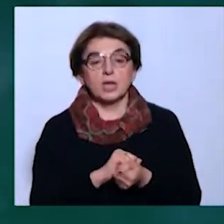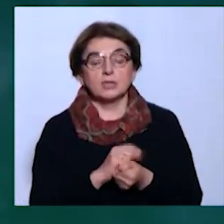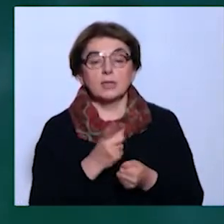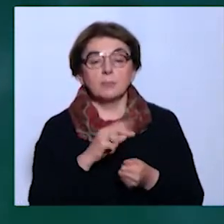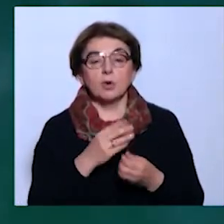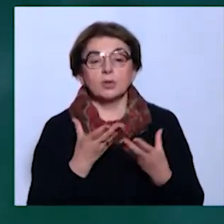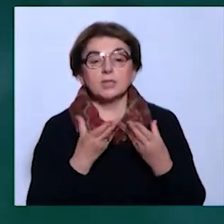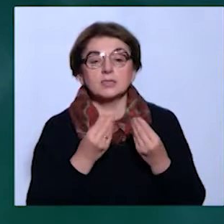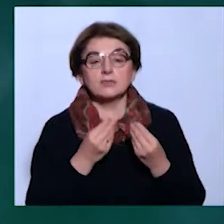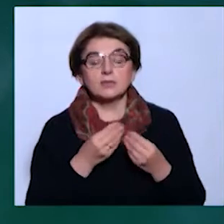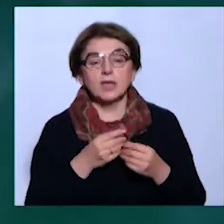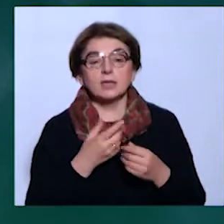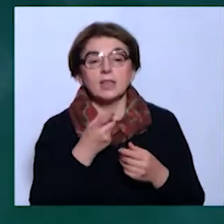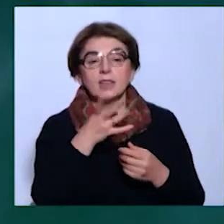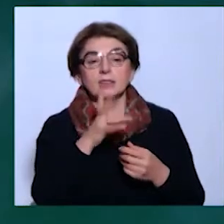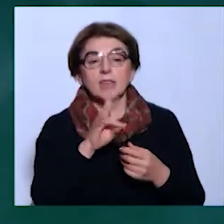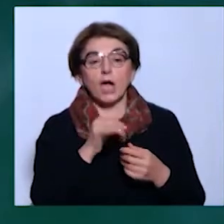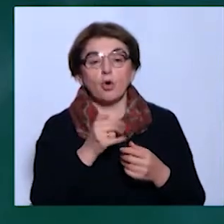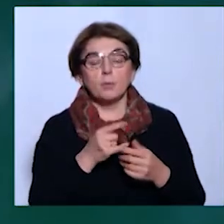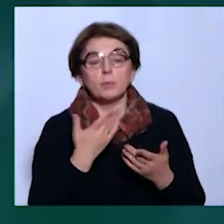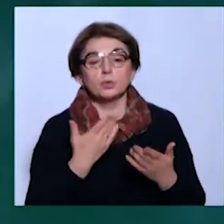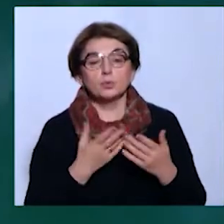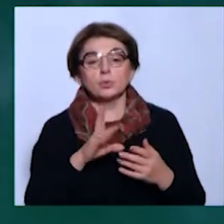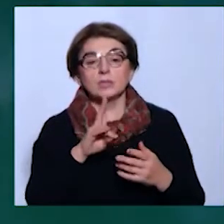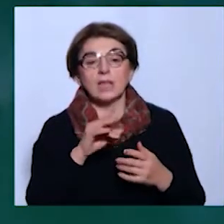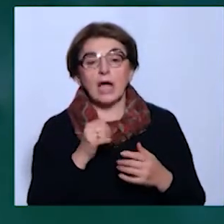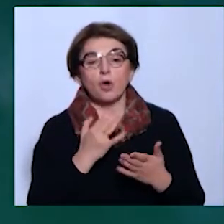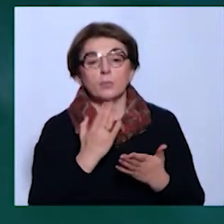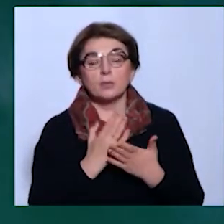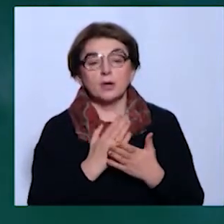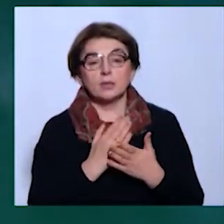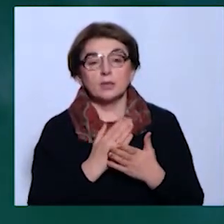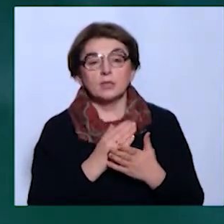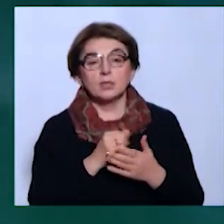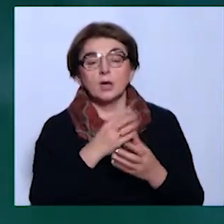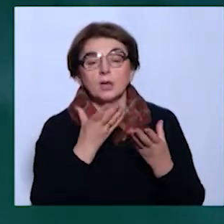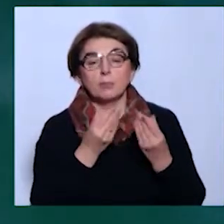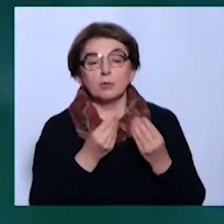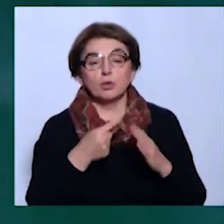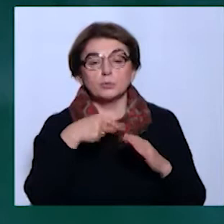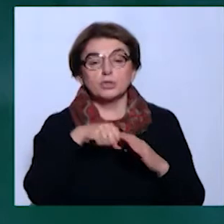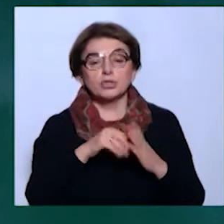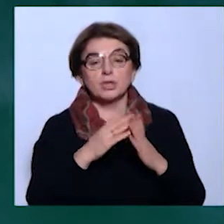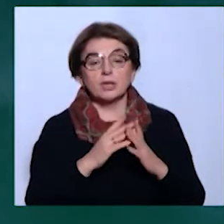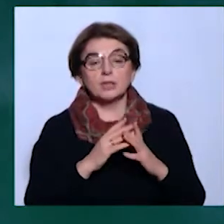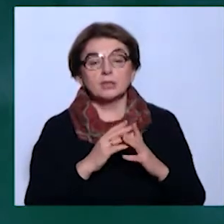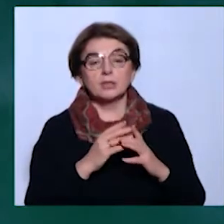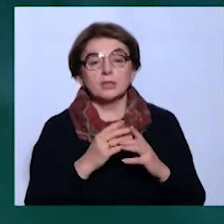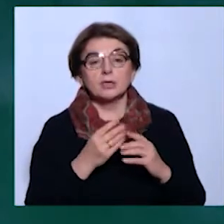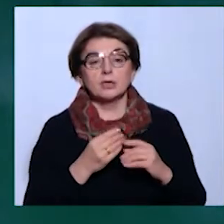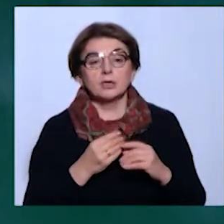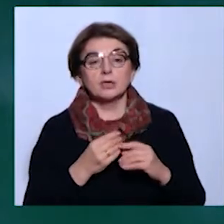წვნიანი ნაყოფები. ანუ თუ ნაყოფი სრბილობი შეიცავს გარკვეული